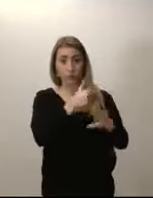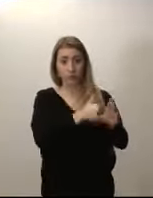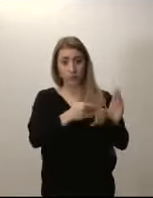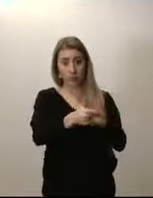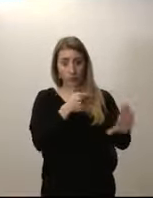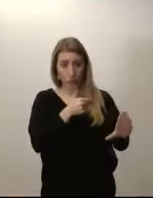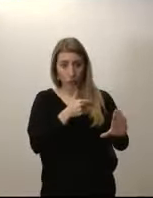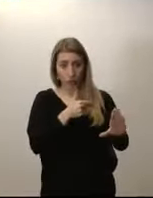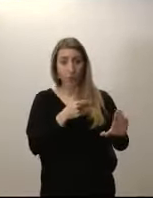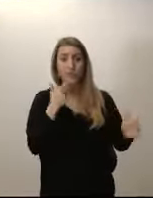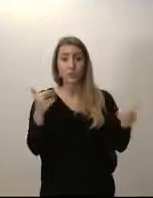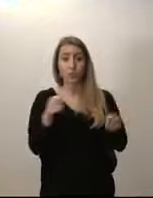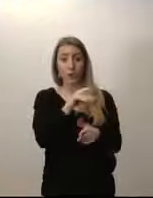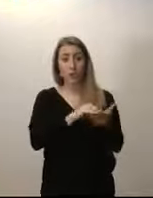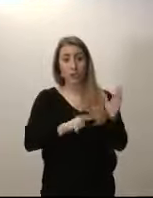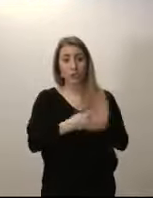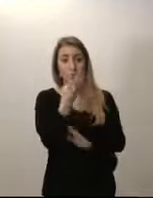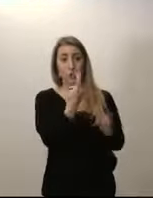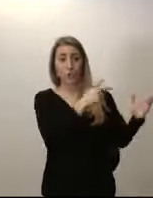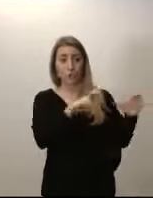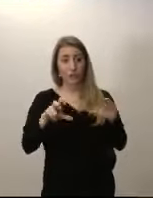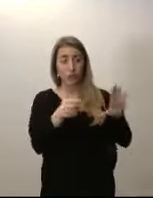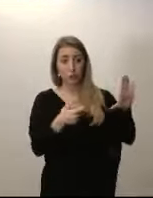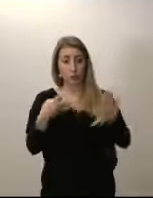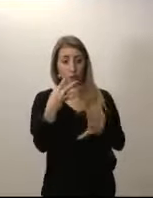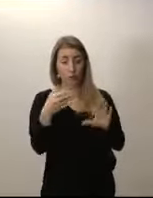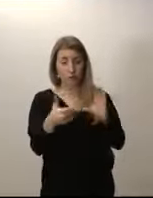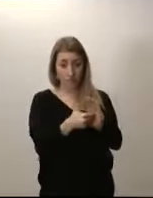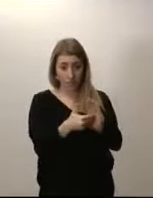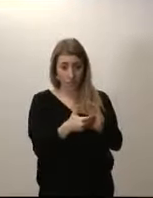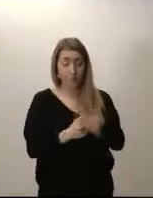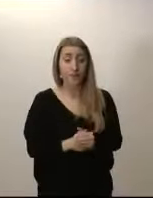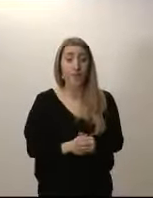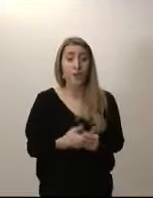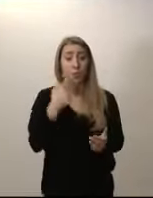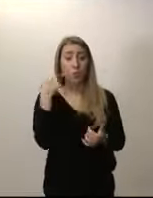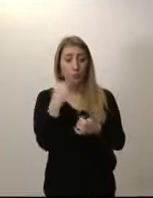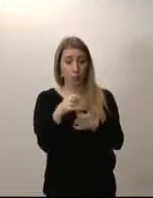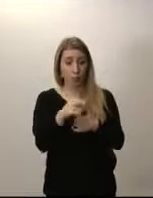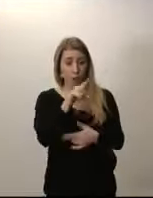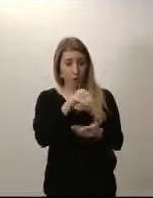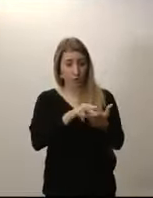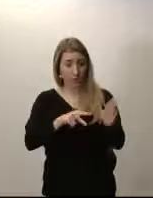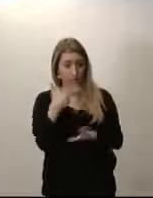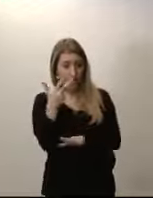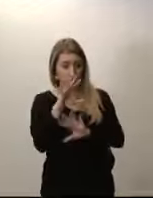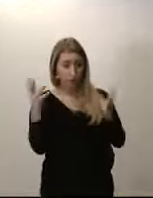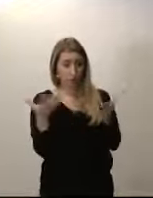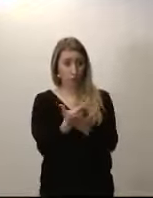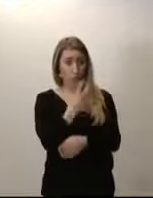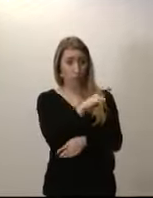869 000 en 2014. Et pour mémoire, on a rappelé le montant de cession de 2013 qui était de